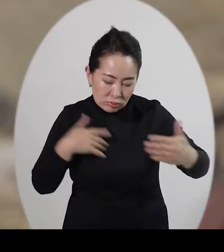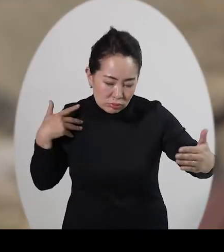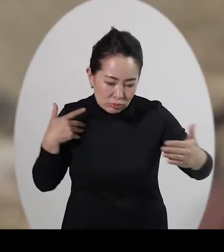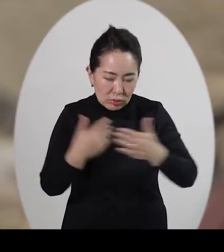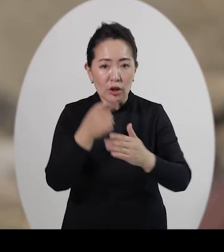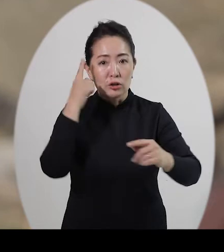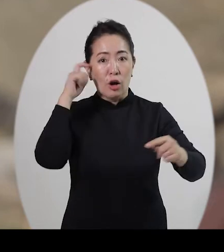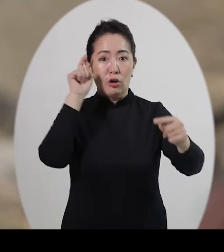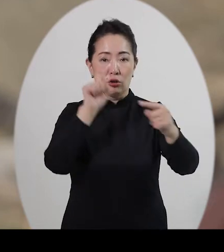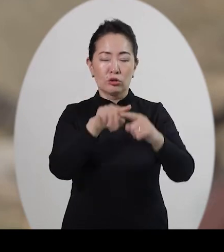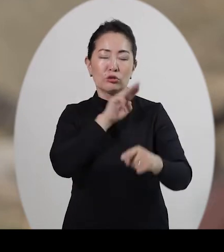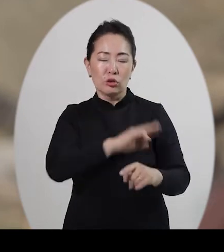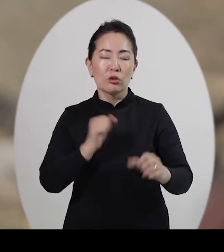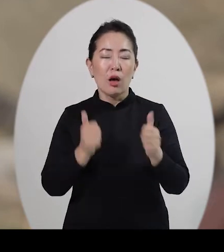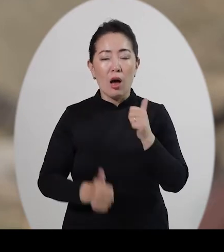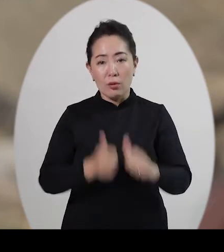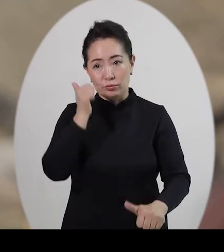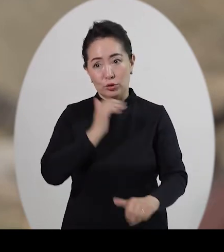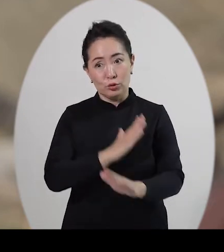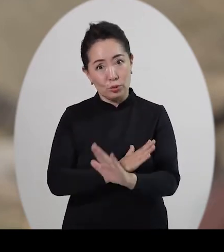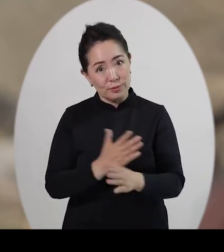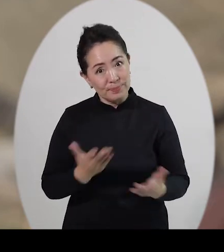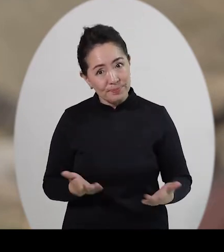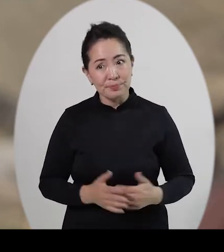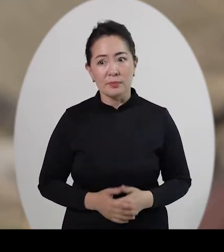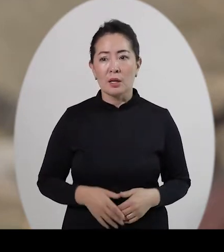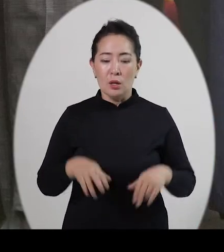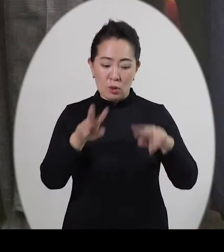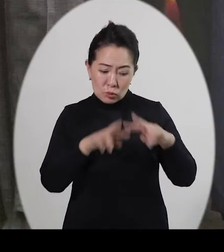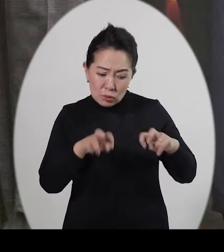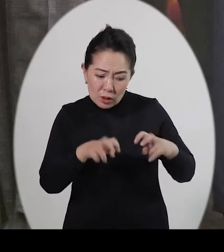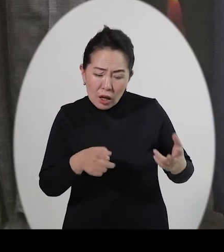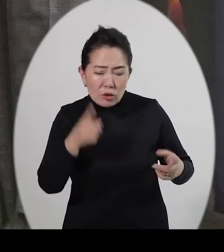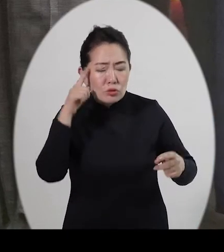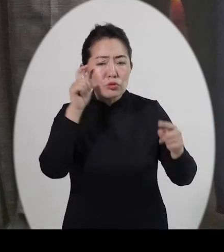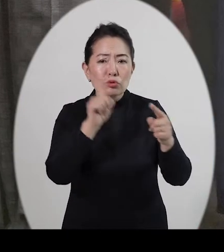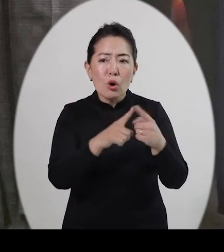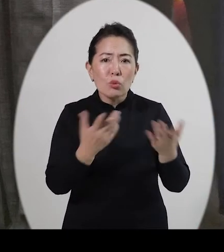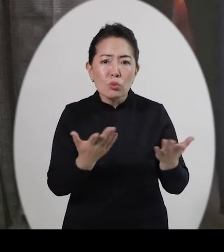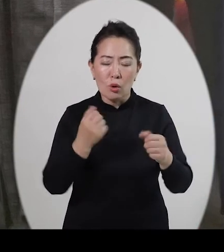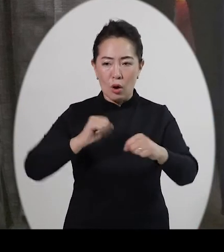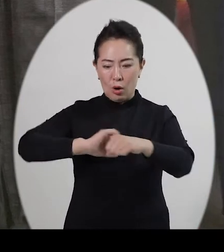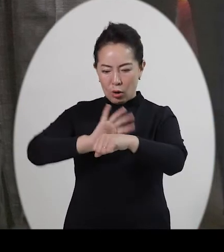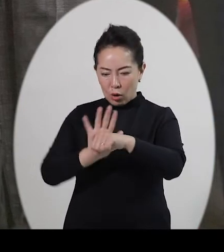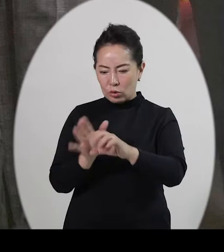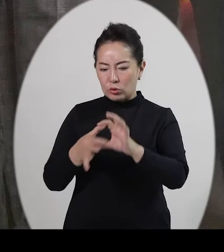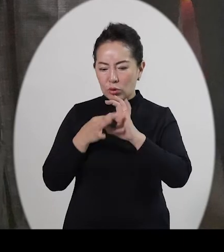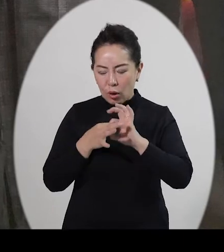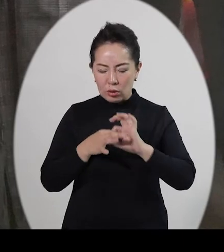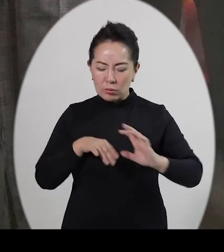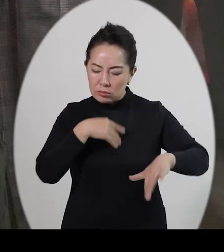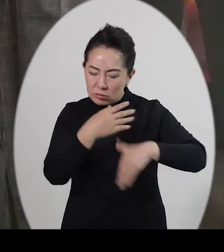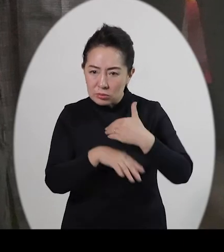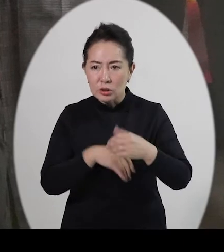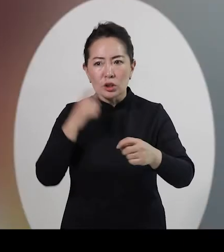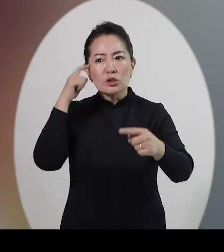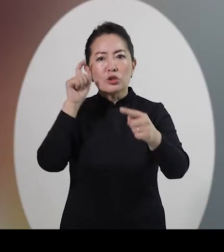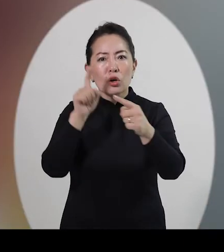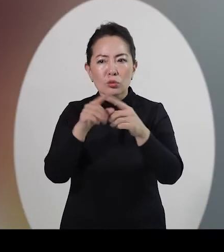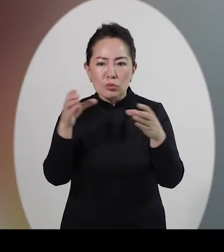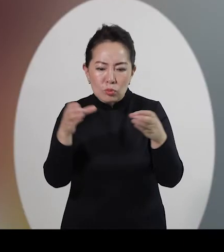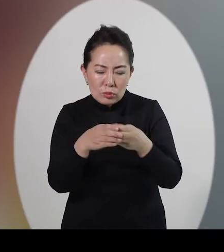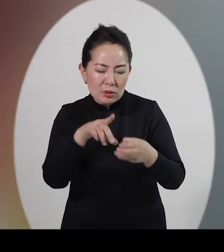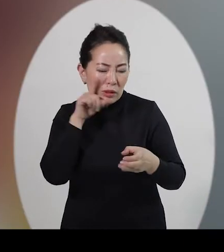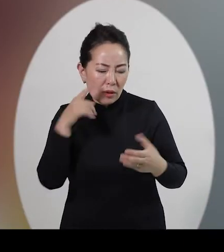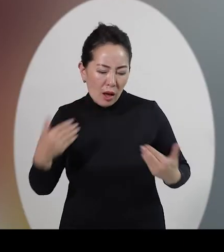зорилго байсан учраас тэрхүү зорилгын төлөө судалгаагаа амжилттай дуусгаж чадсан. За манай судалгааны гол зорилго нь коронавирусын тархалтын нөхцөл байдал,